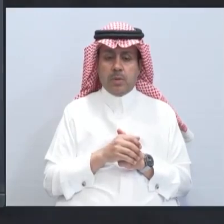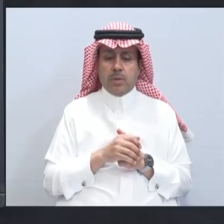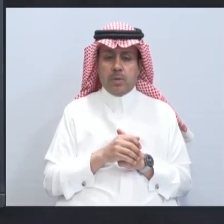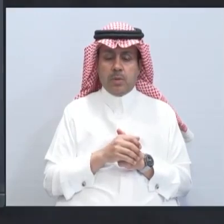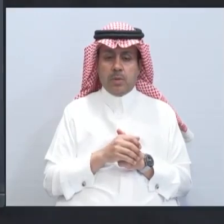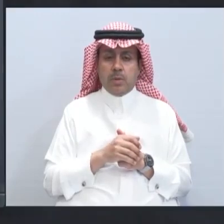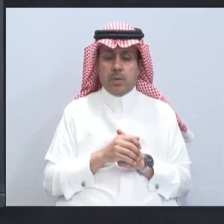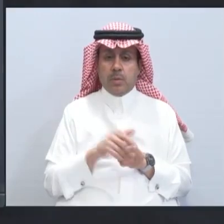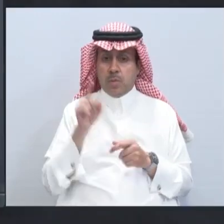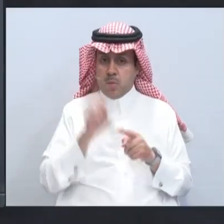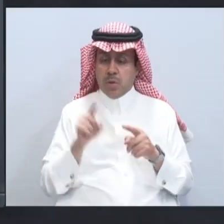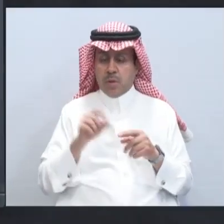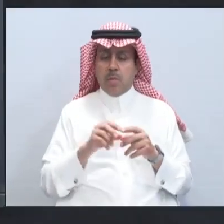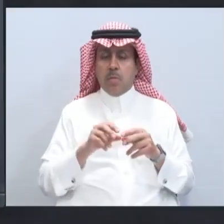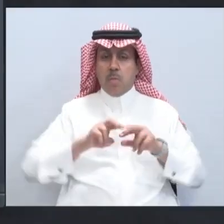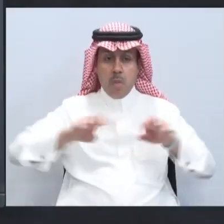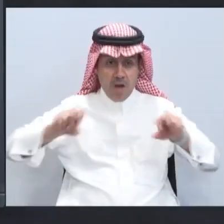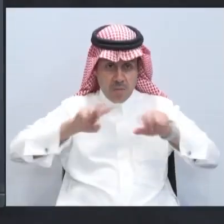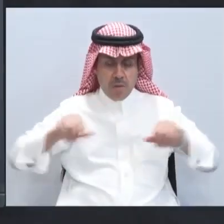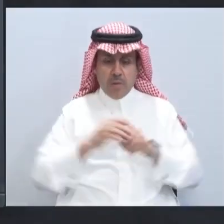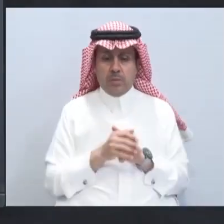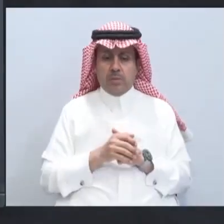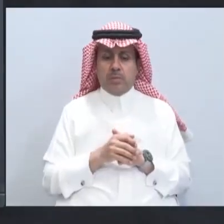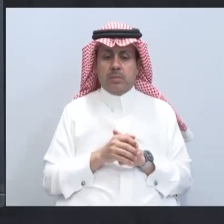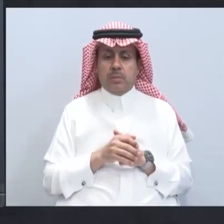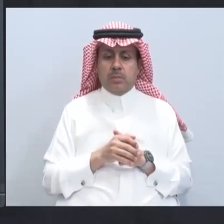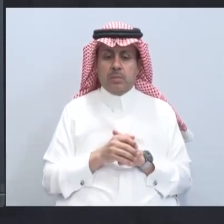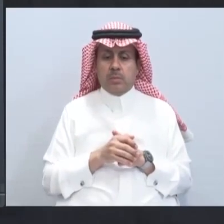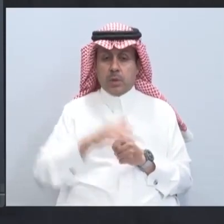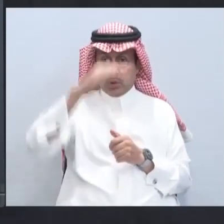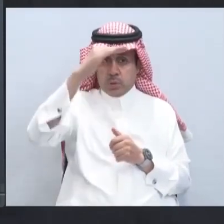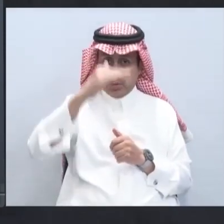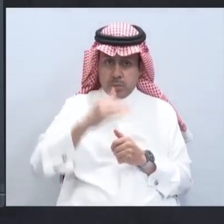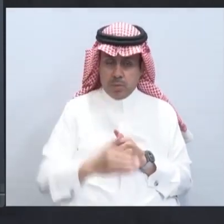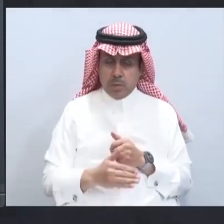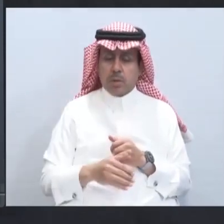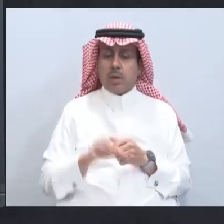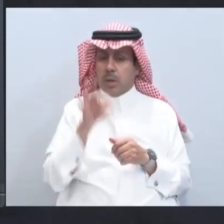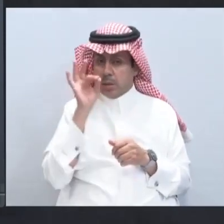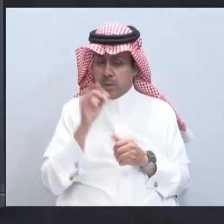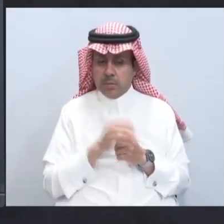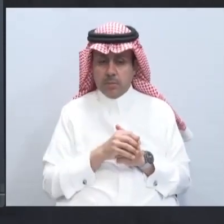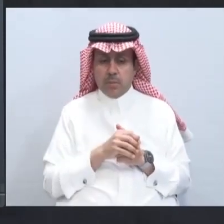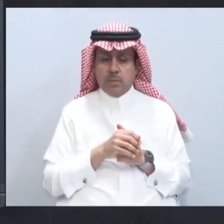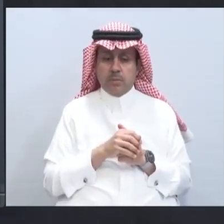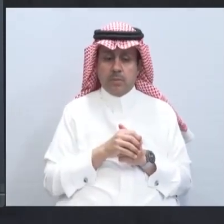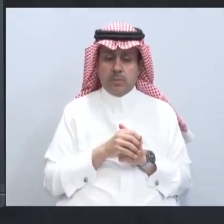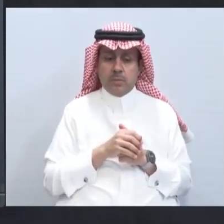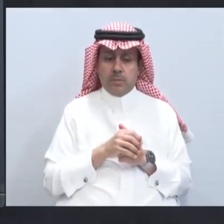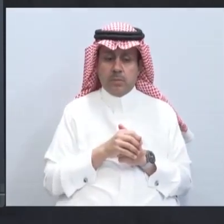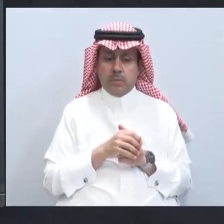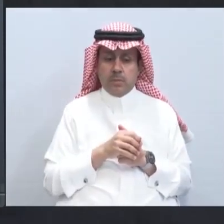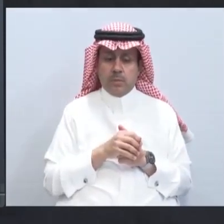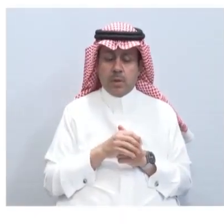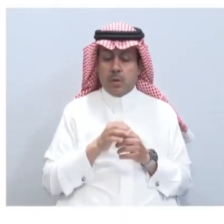مجرد انك تقوم بكتابه التقنيات التعليم تظهر لك عده الروابط تقوم باختيارها